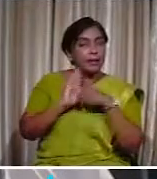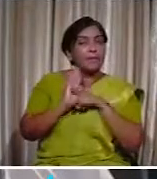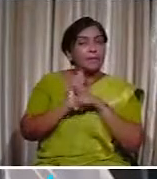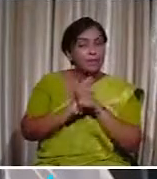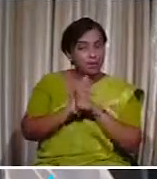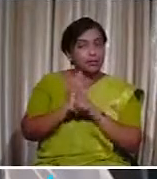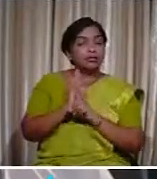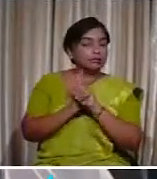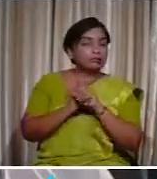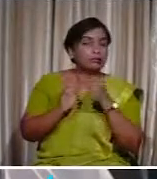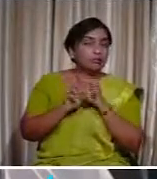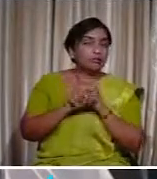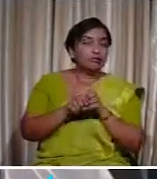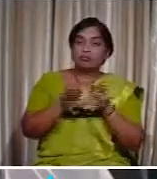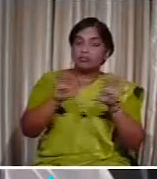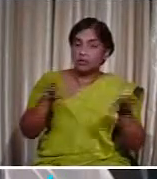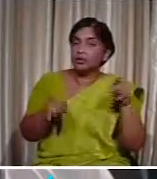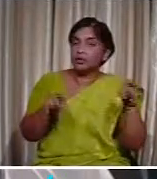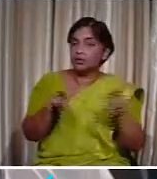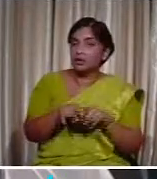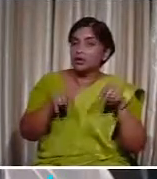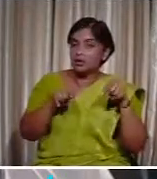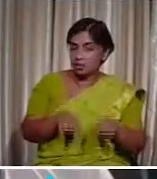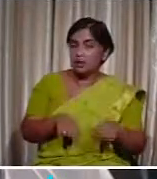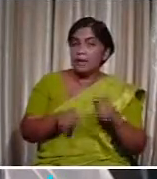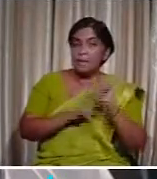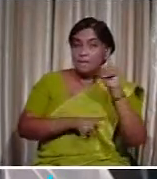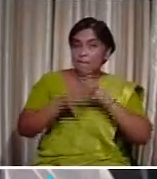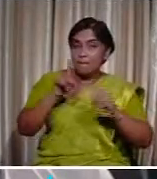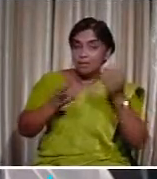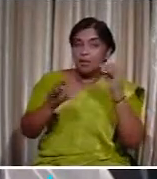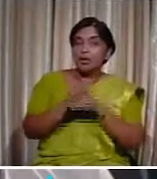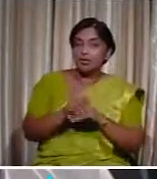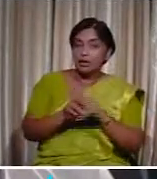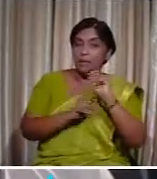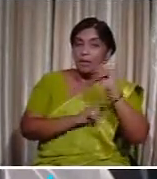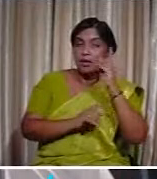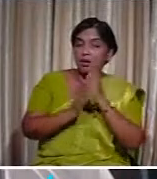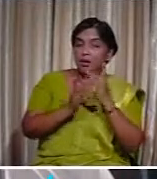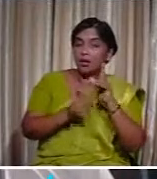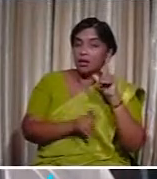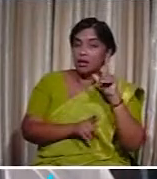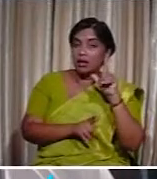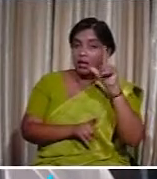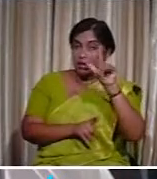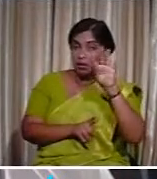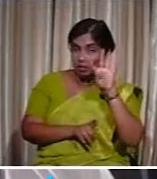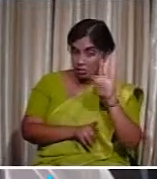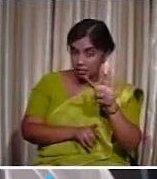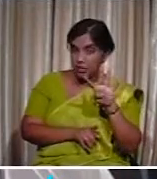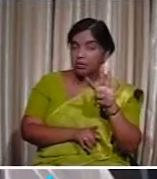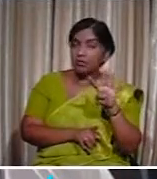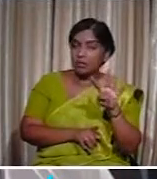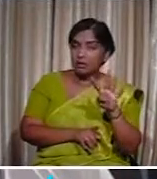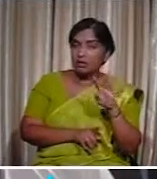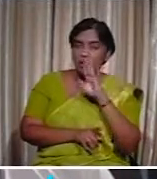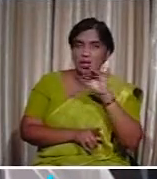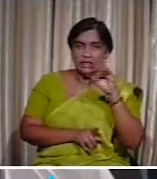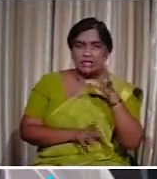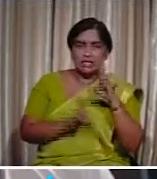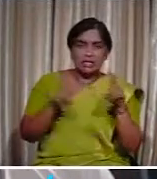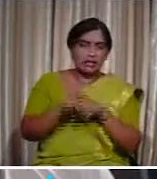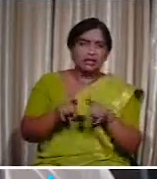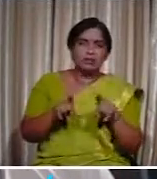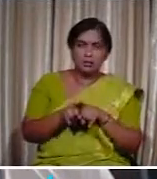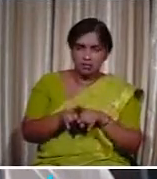මේ සියල්ලටම ගමන් කළා ඒ නිසා තමයි මේ පාර්ලිමේන්තුවේ නියෝජනය කරන පාර්ලිමේන්තු 74 දෙනෙක් එහෙම නැත්නම් 100කට ආසන්න